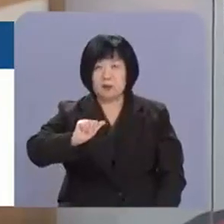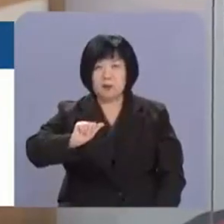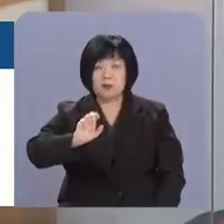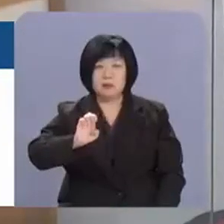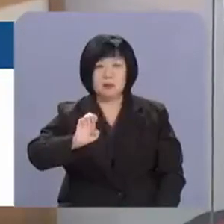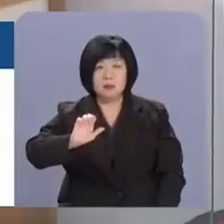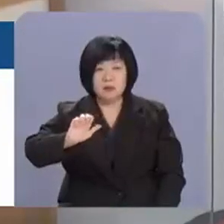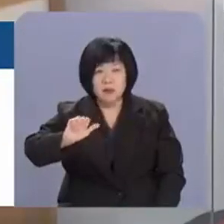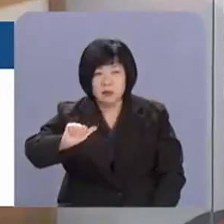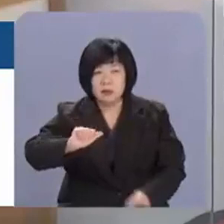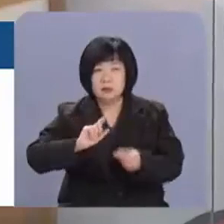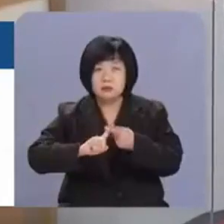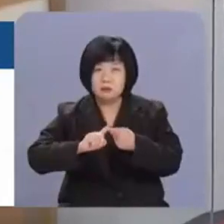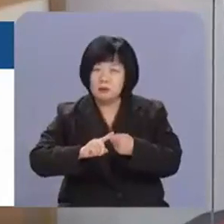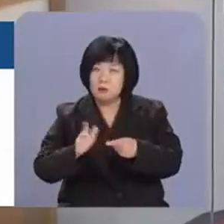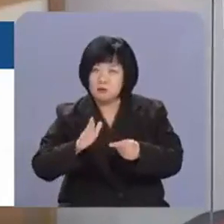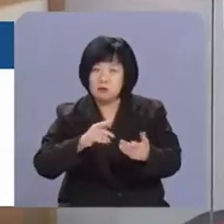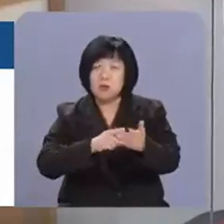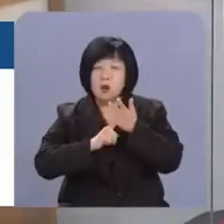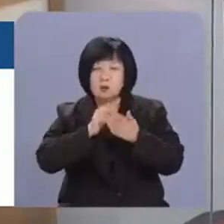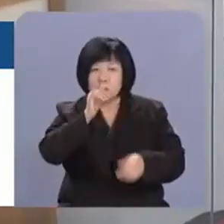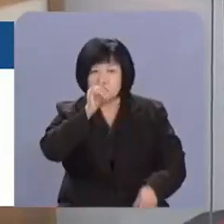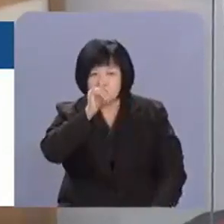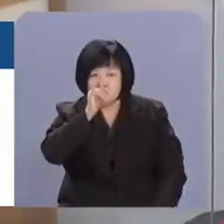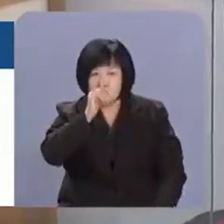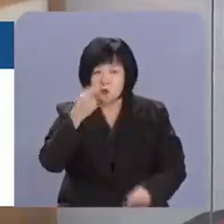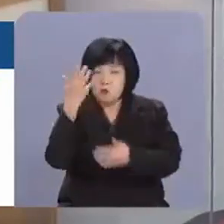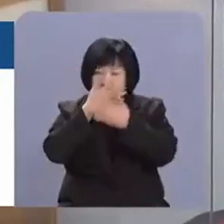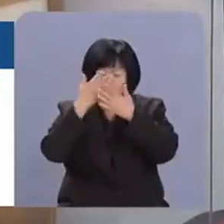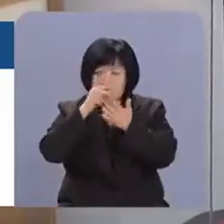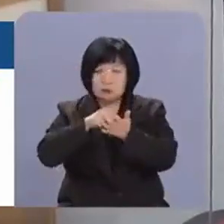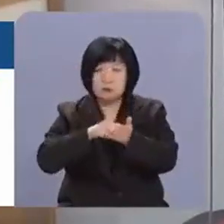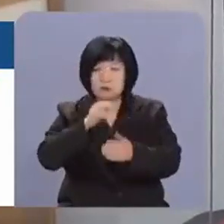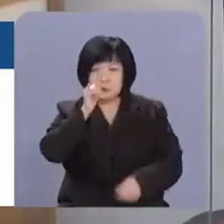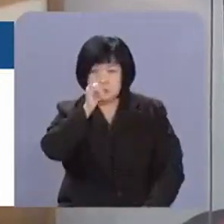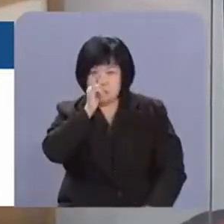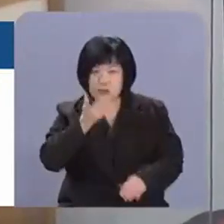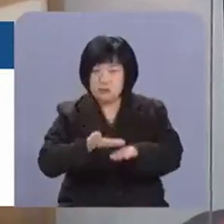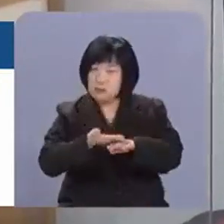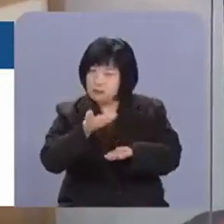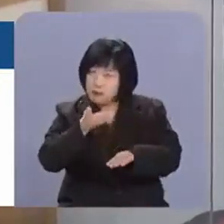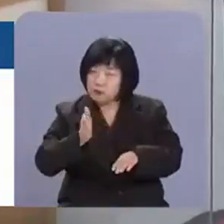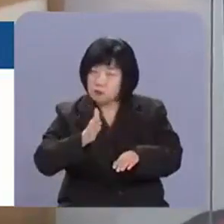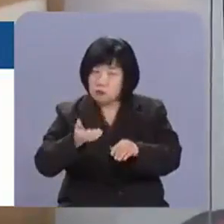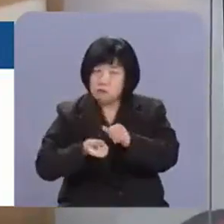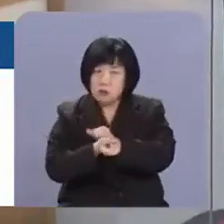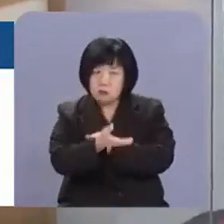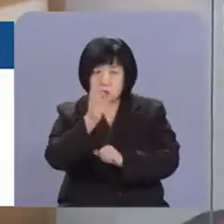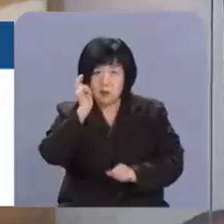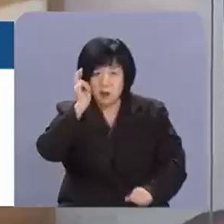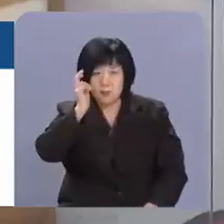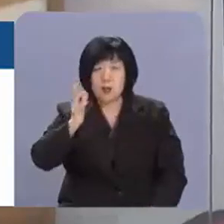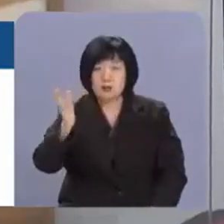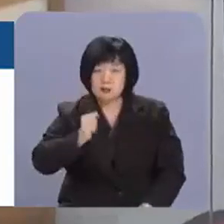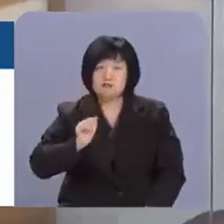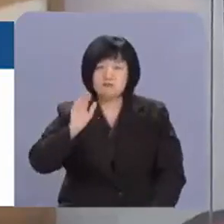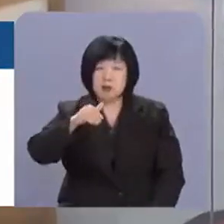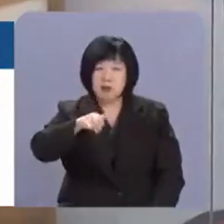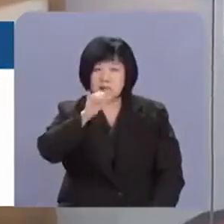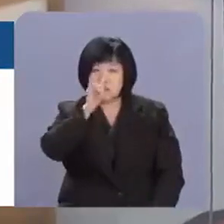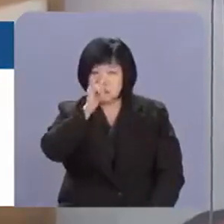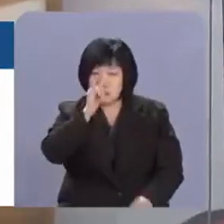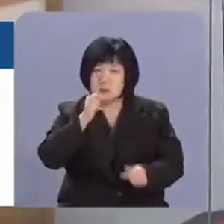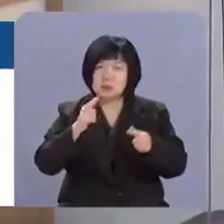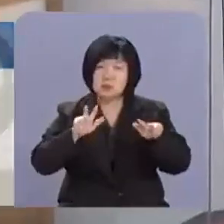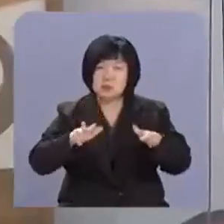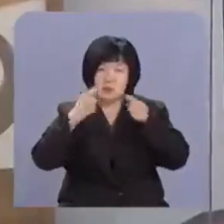좀 불확실한 측면이 있습니다. 상방이라고 이제 생각하는데 조금 하여간 좀 가벼워서 있다. 아직까지 이제 확실한 건 없다.